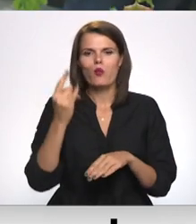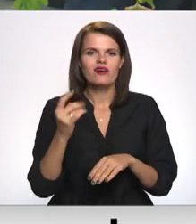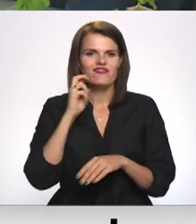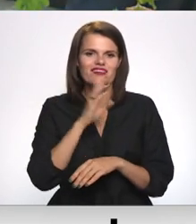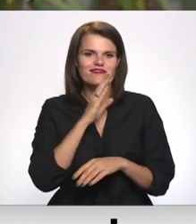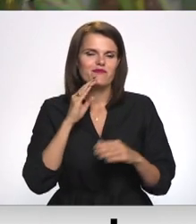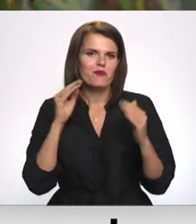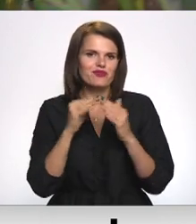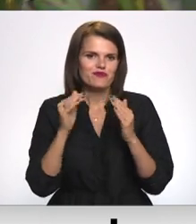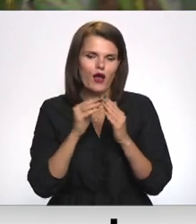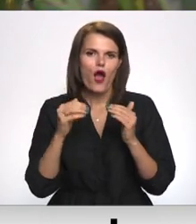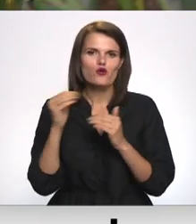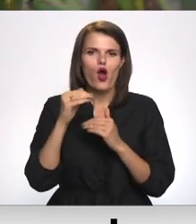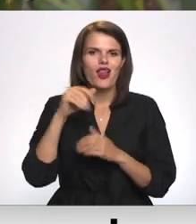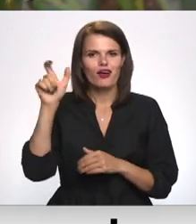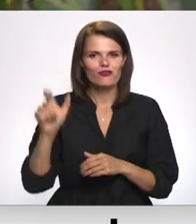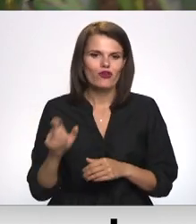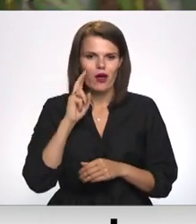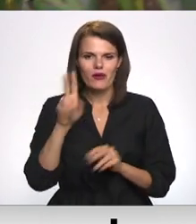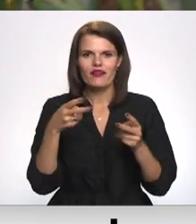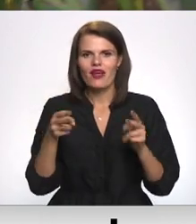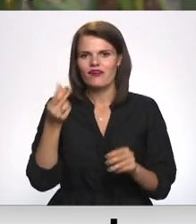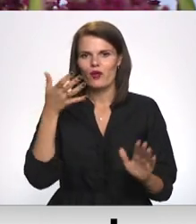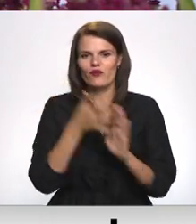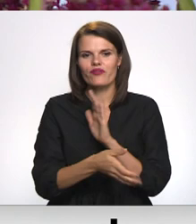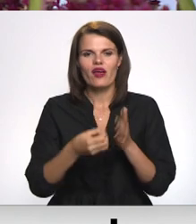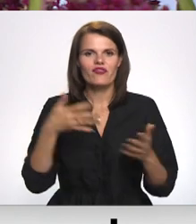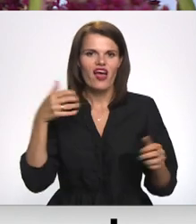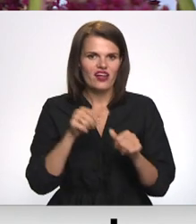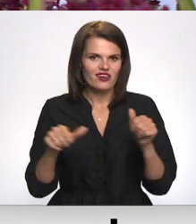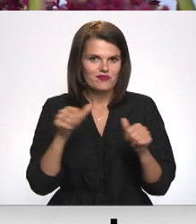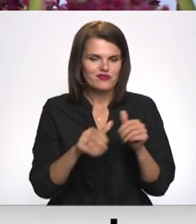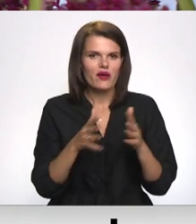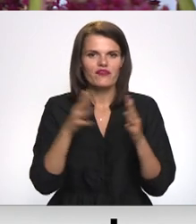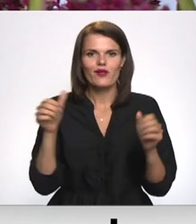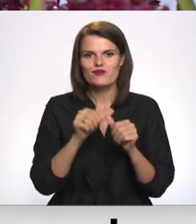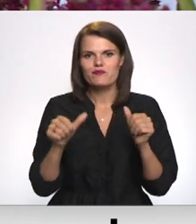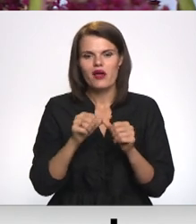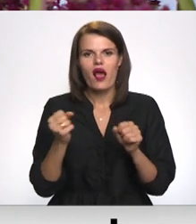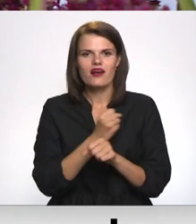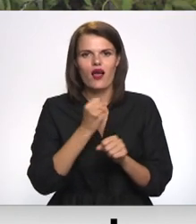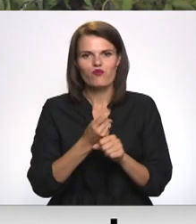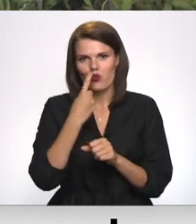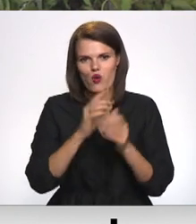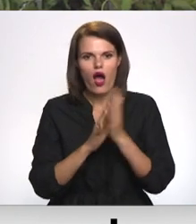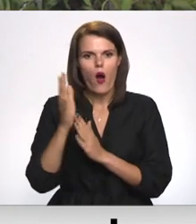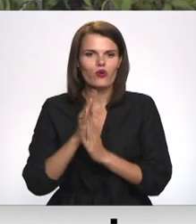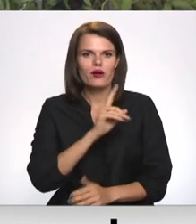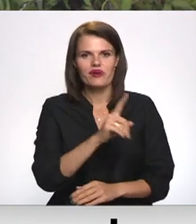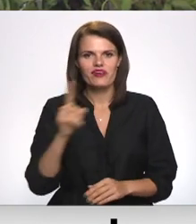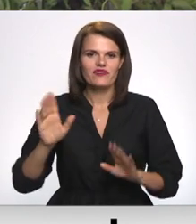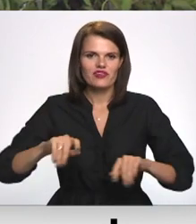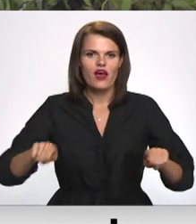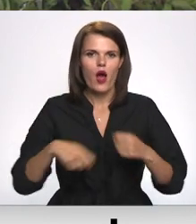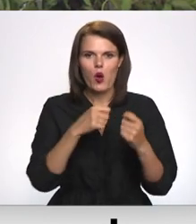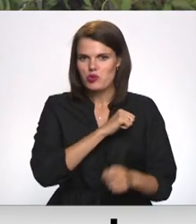Kolekcionāri Sāra Maslarčinska ir pārliecināta, ka nevajag naudu tērēt dārgām zālēm. Daudzi medikamenti gatavot no augiem, kurus tik viens var izaudzēt